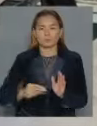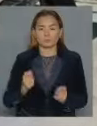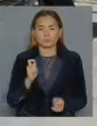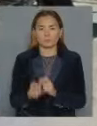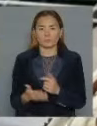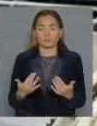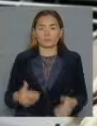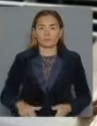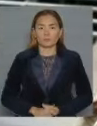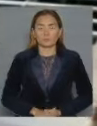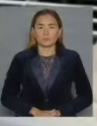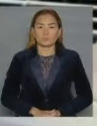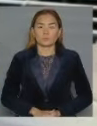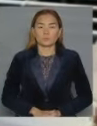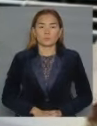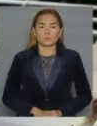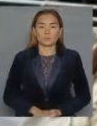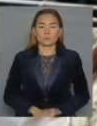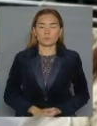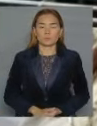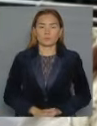тенге. Халыкка пайдаланышын берилди.